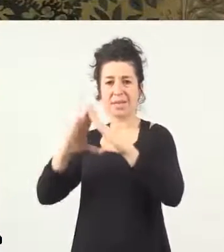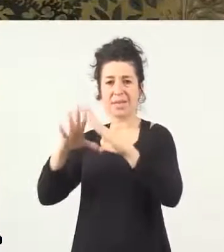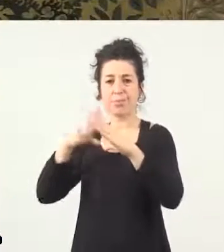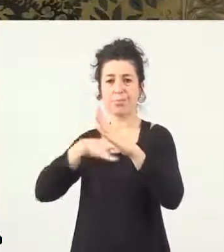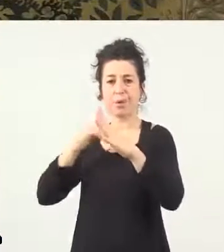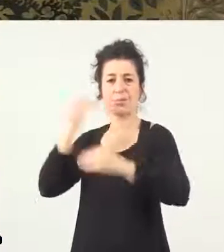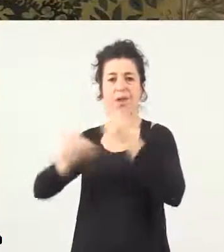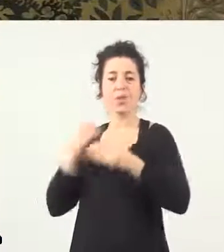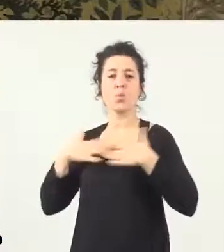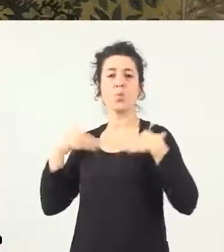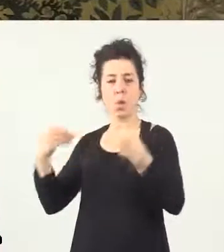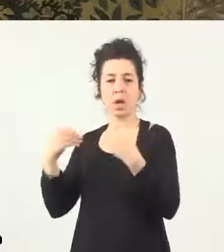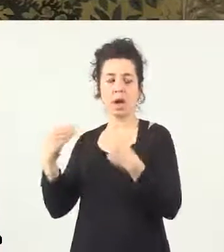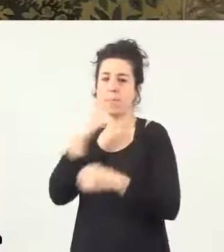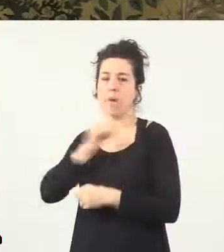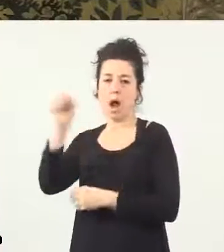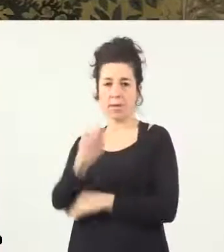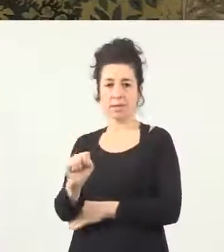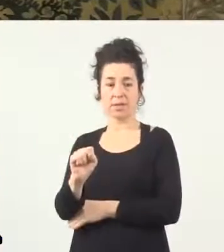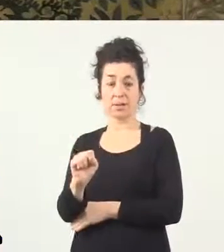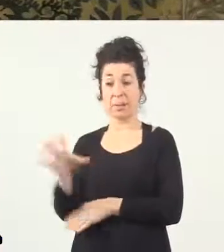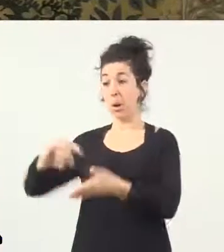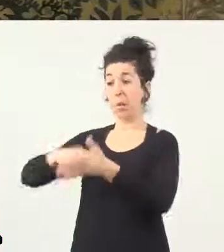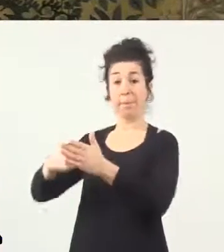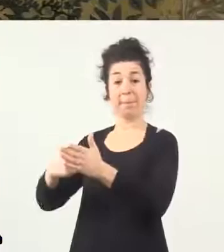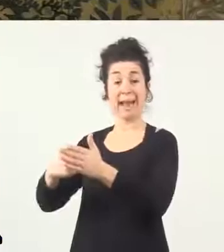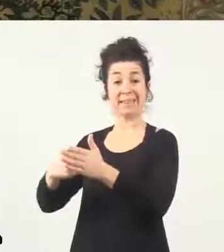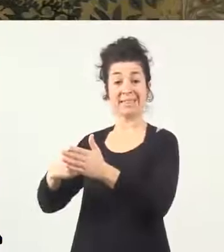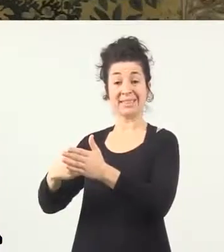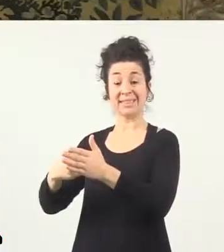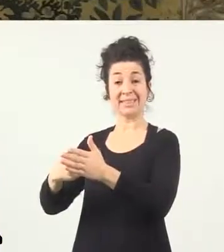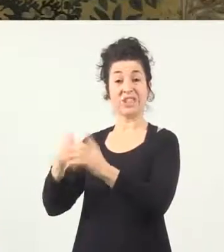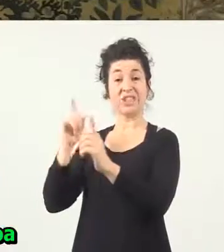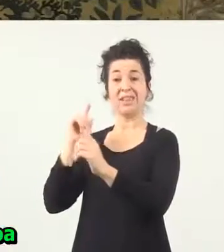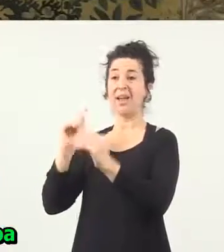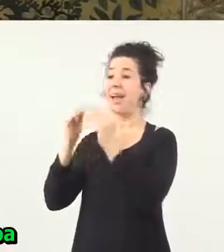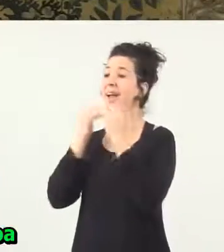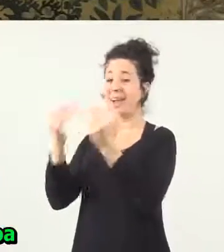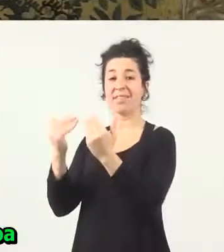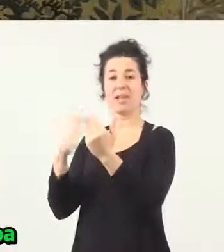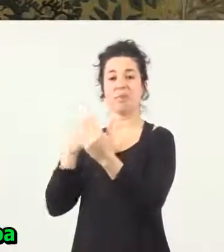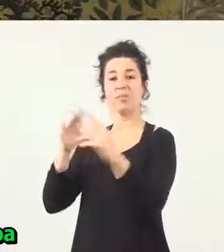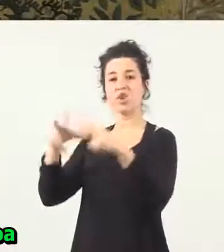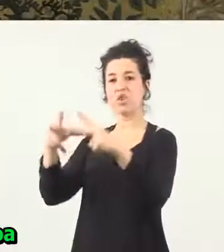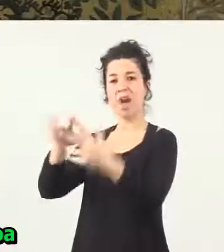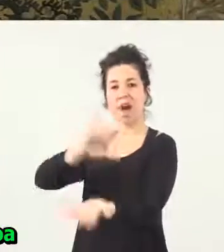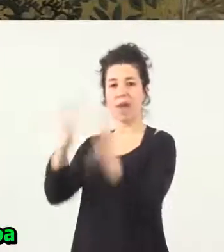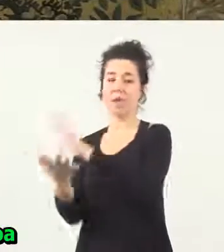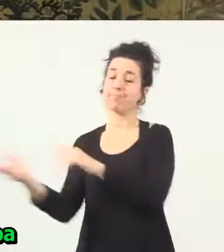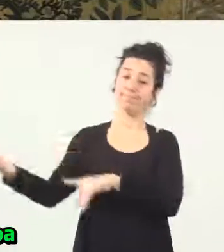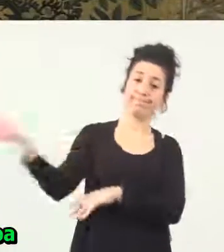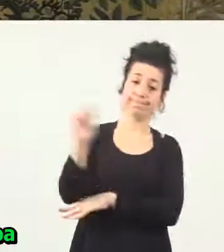Claro, baina plan hoiekin bakarrik ez dugu politika feminista egiten, ez dugu aldatzen Euskal Gizartea. Eta batzuetan daukagu, iruditzen zain